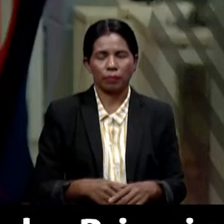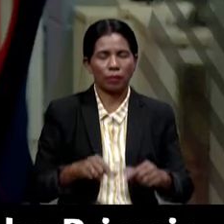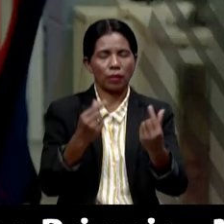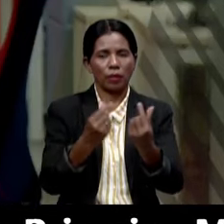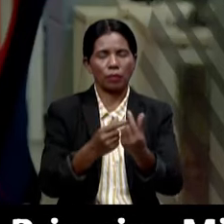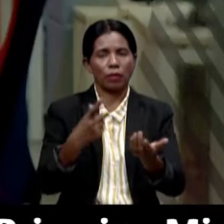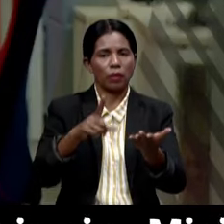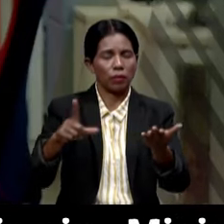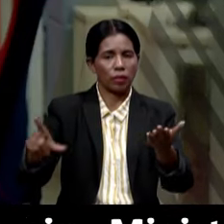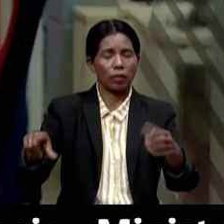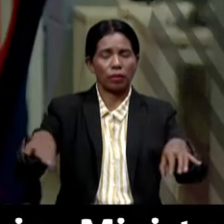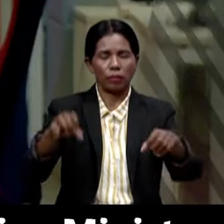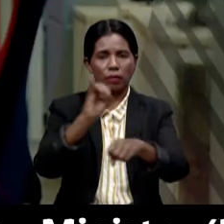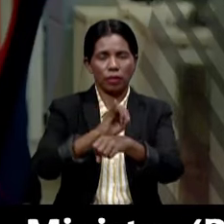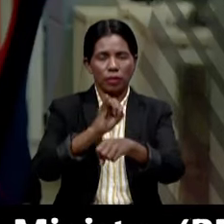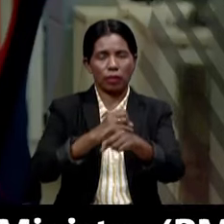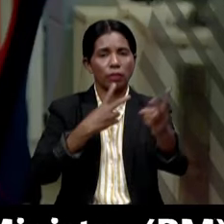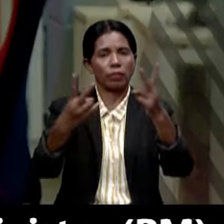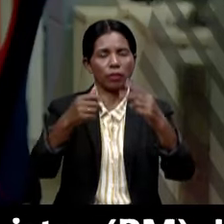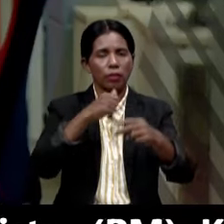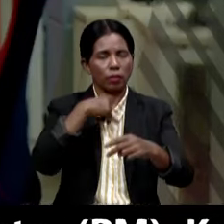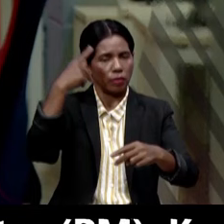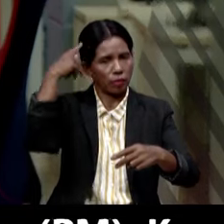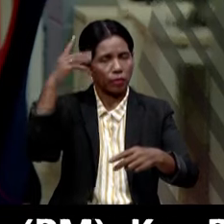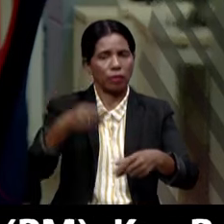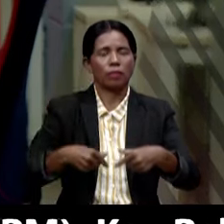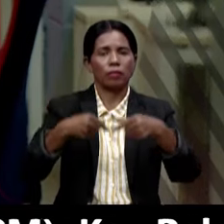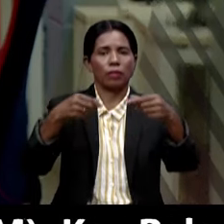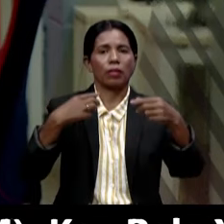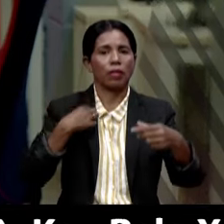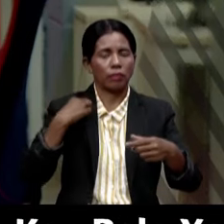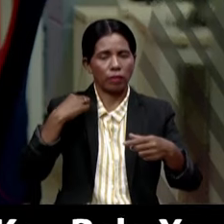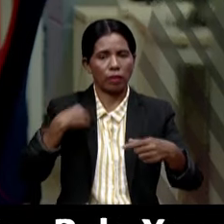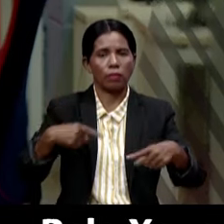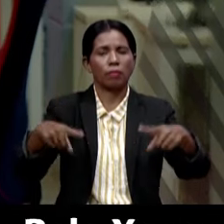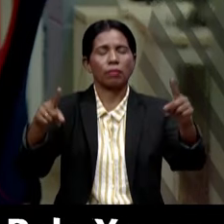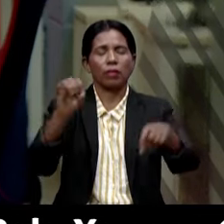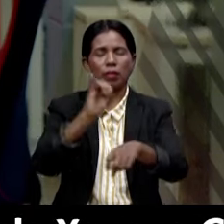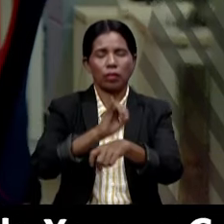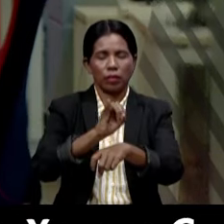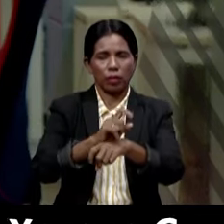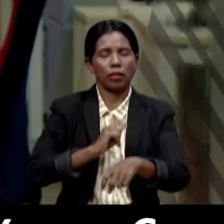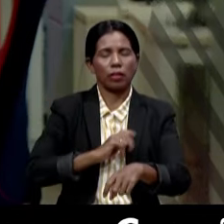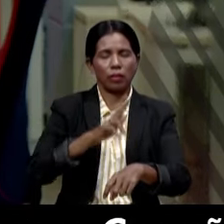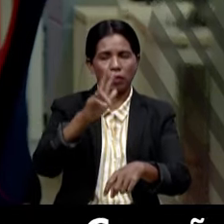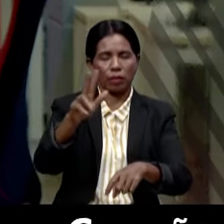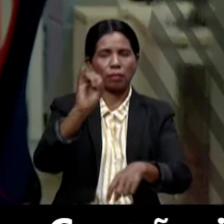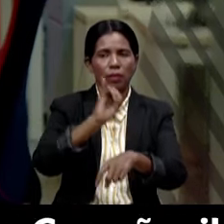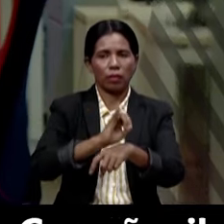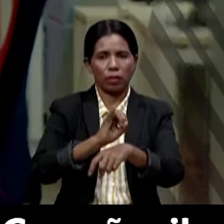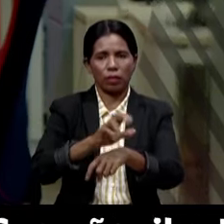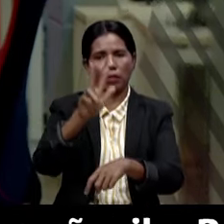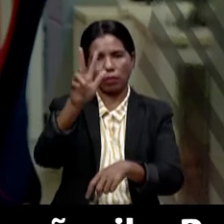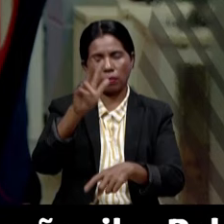equipa logística serviço uma crede ba visita Papa Francisco, entrega camisola ne beato usa ba missa e a tasse tolo ba diocese